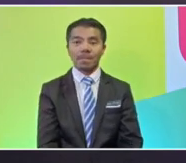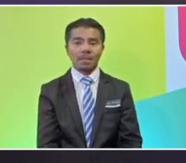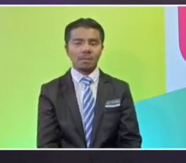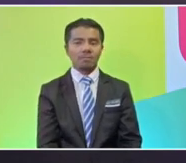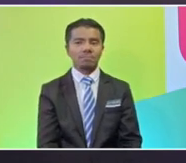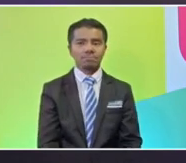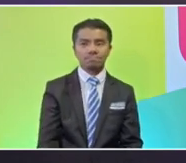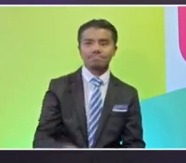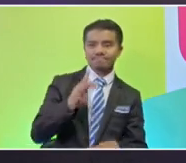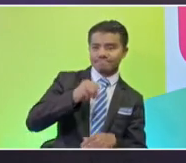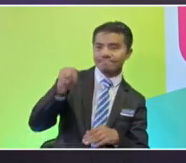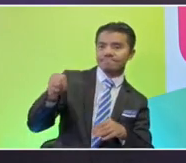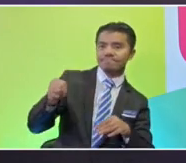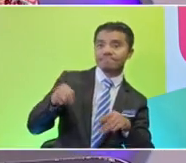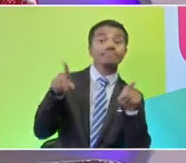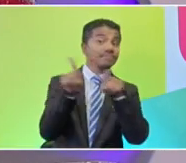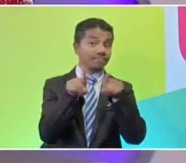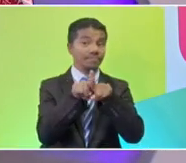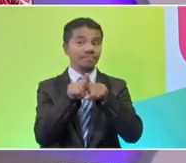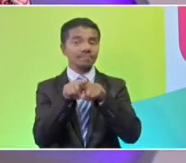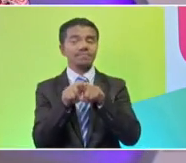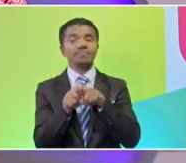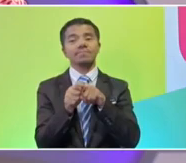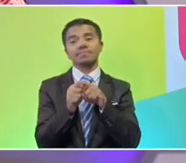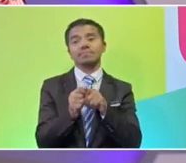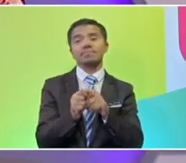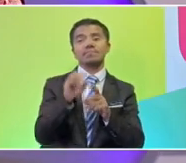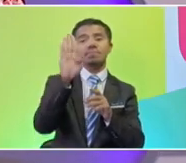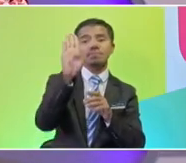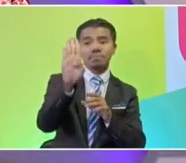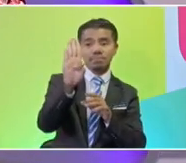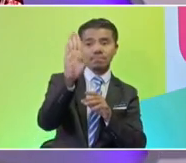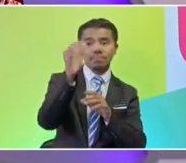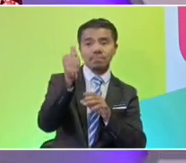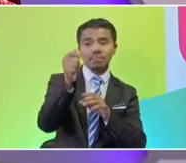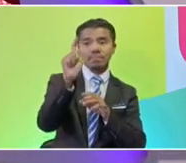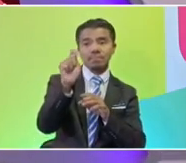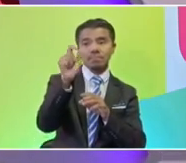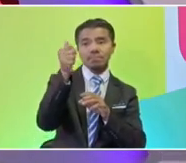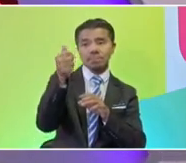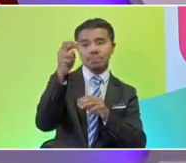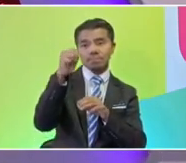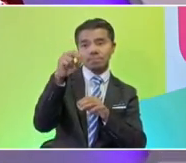sana Mari kita baca bersama-sama batang batang